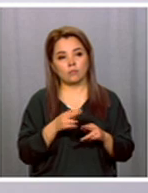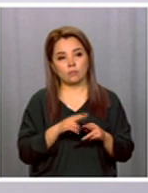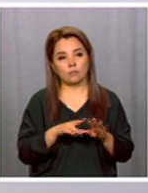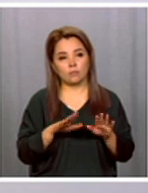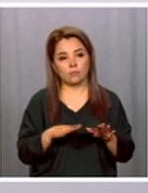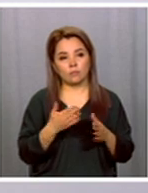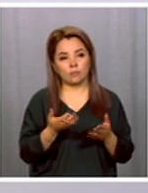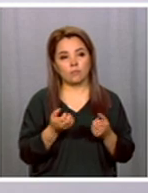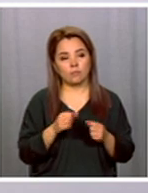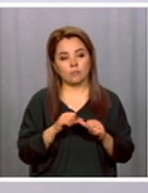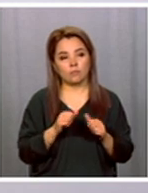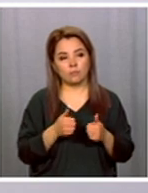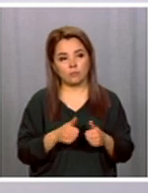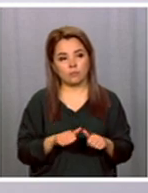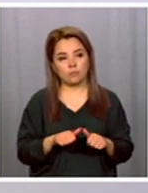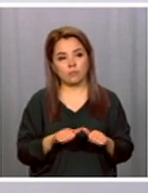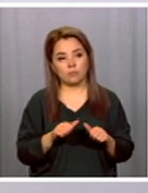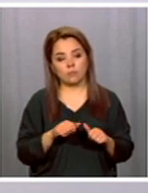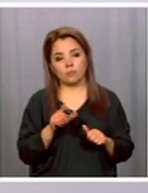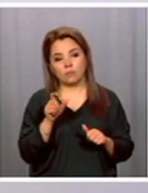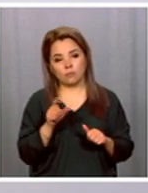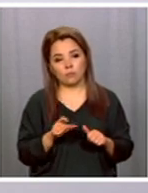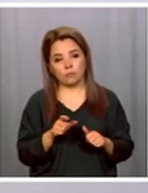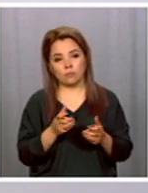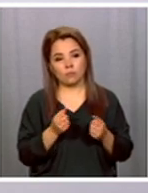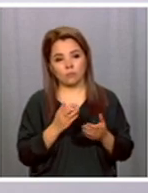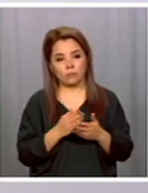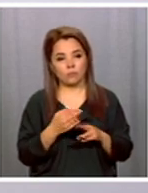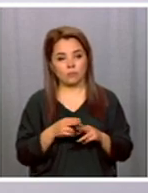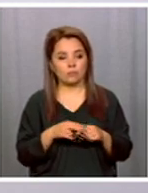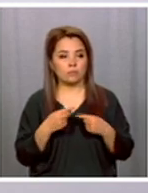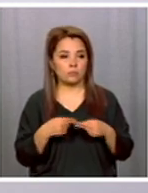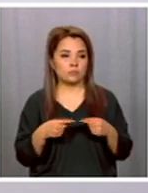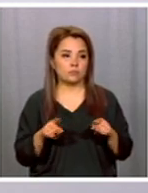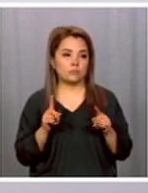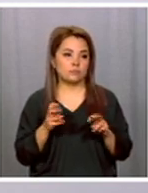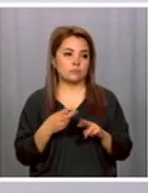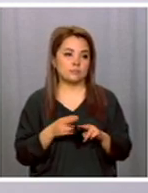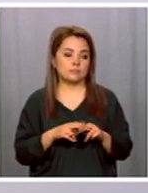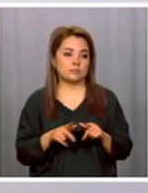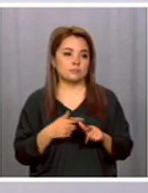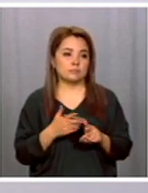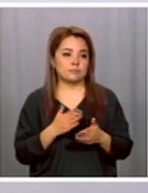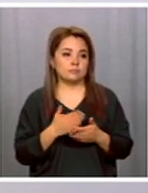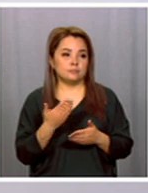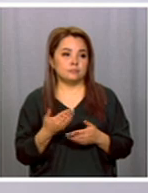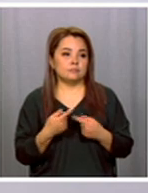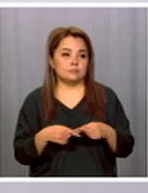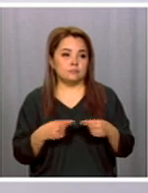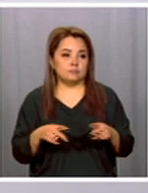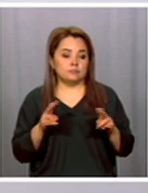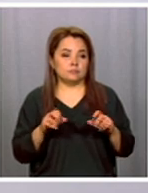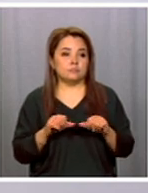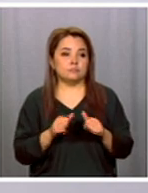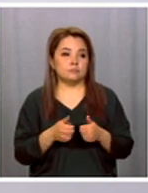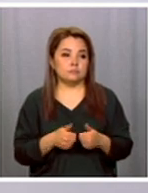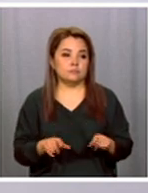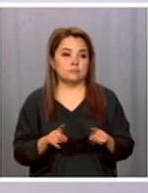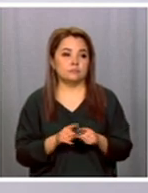тұрған денемізді дене деп атасақ та болады, немесе оны зат деп атасақ та болады. Осы заттың немесе дененің